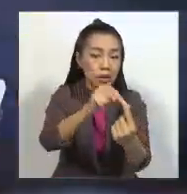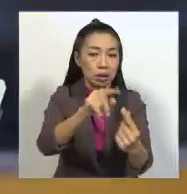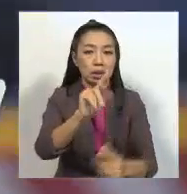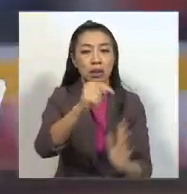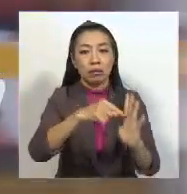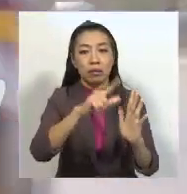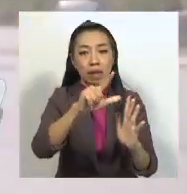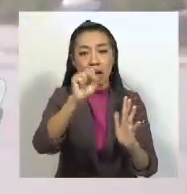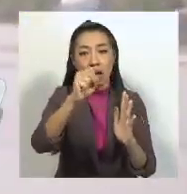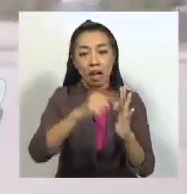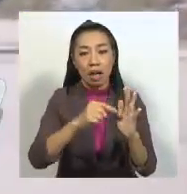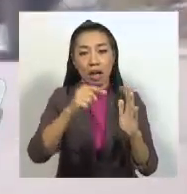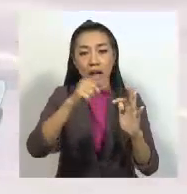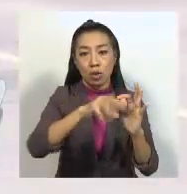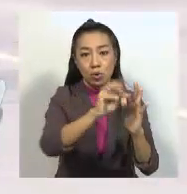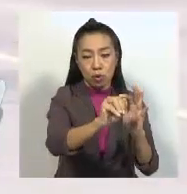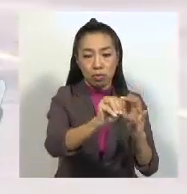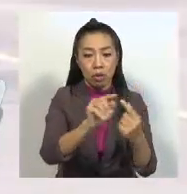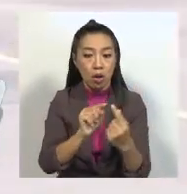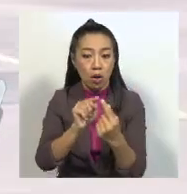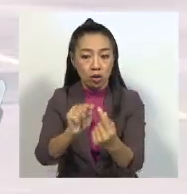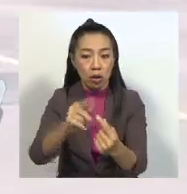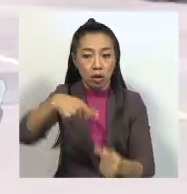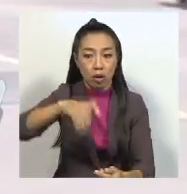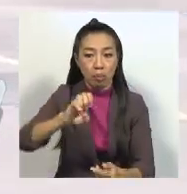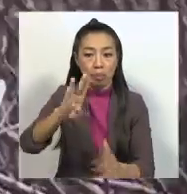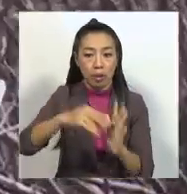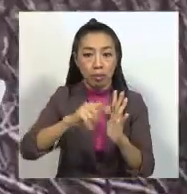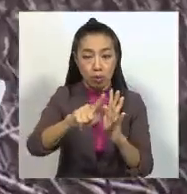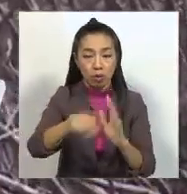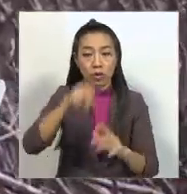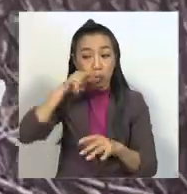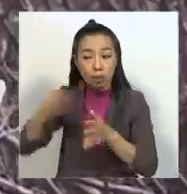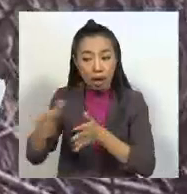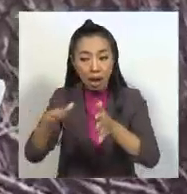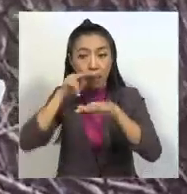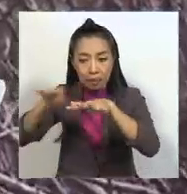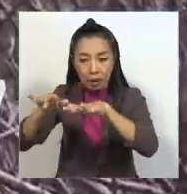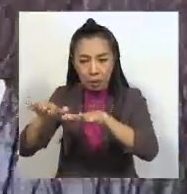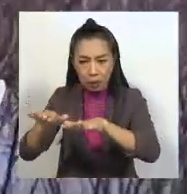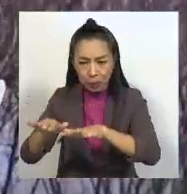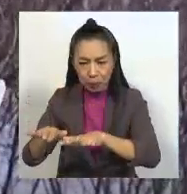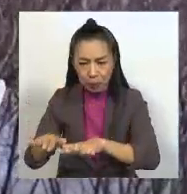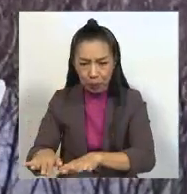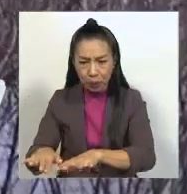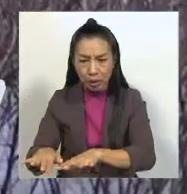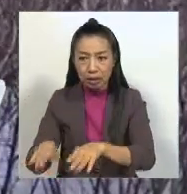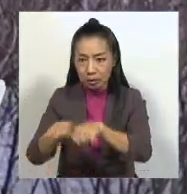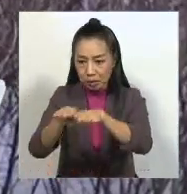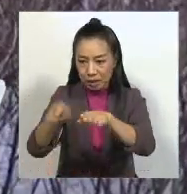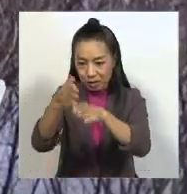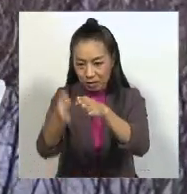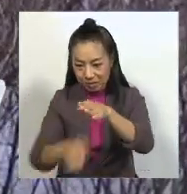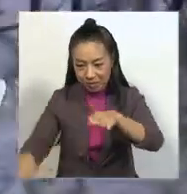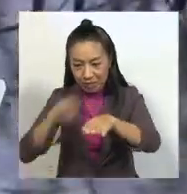จากตาลสุมก็จะไปที่พิบูลมังสาหารปริมาณน้ำถ้าลำเซบกลดต่ำลงมากกว่านี้จนถึงระดับตลิ่งนะครับ